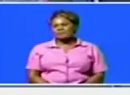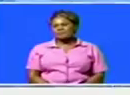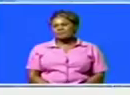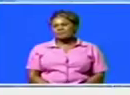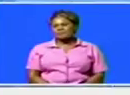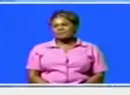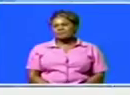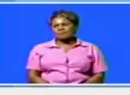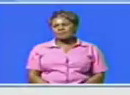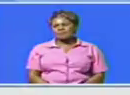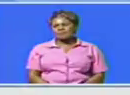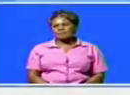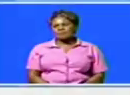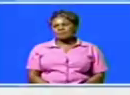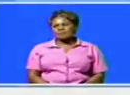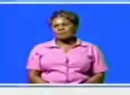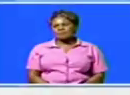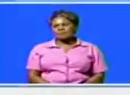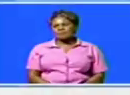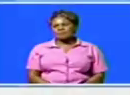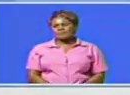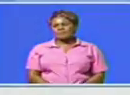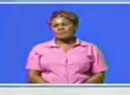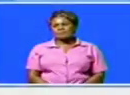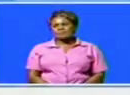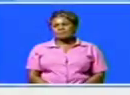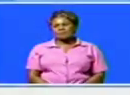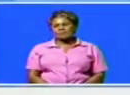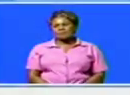Tusibomoe tulilo, Kenya ni yetu sio ya wengine.